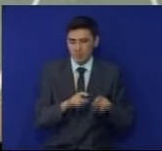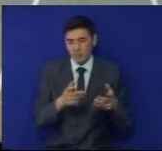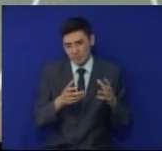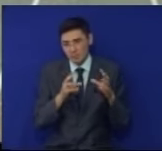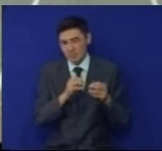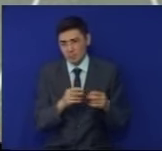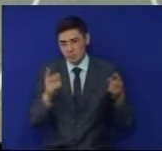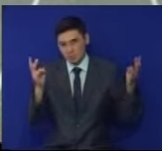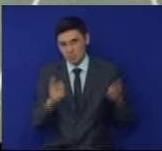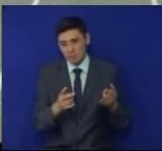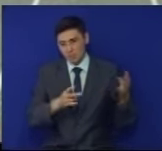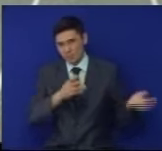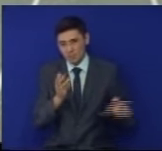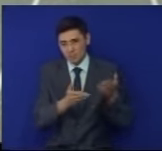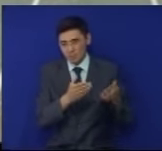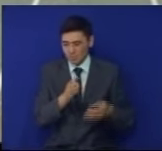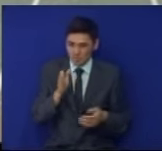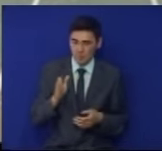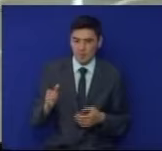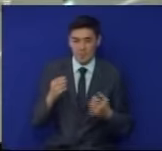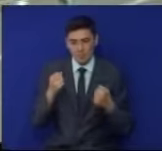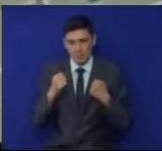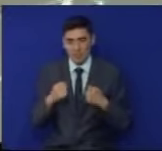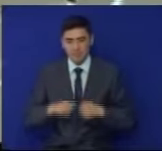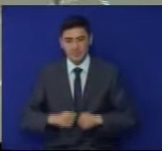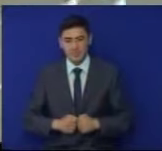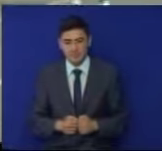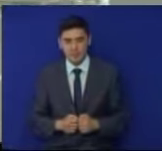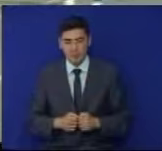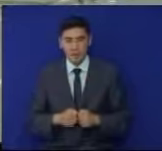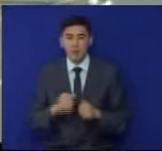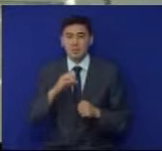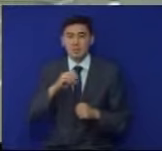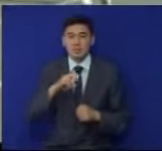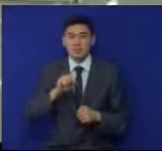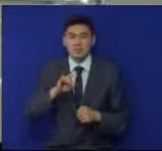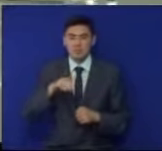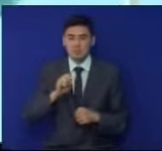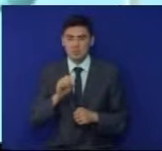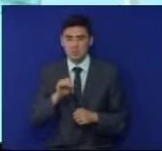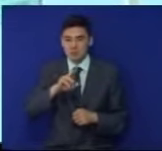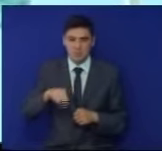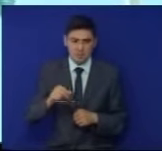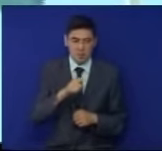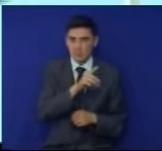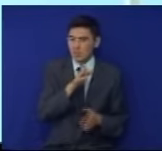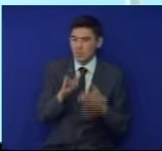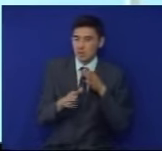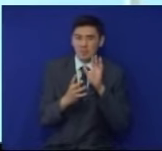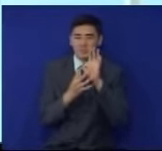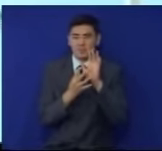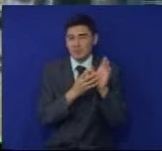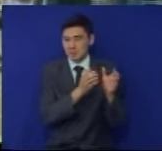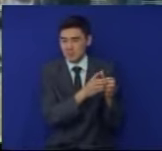который заключается в основном нахождение в рабочем кабинете. В спартакиаде приняли участие 9 команд. Команда управления казначейства участвует в